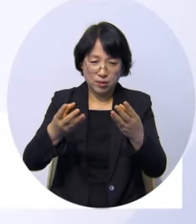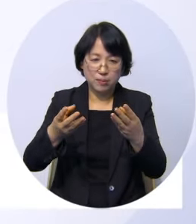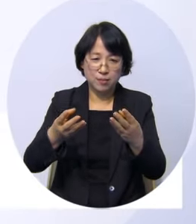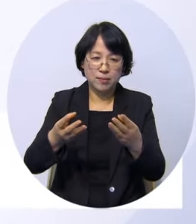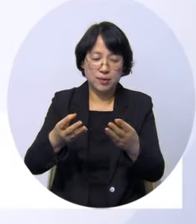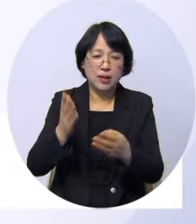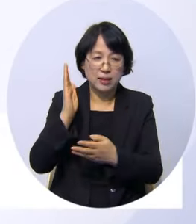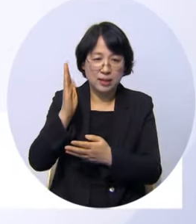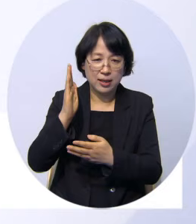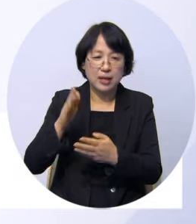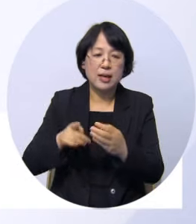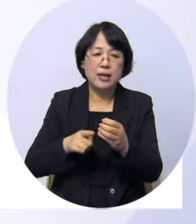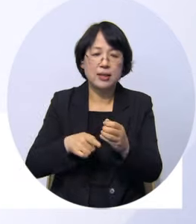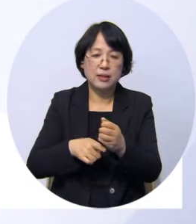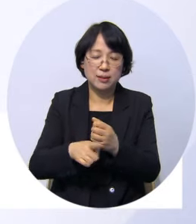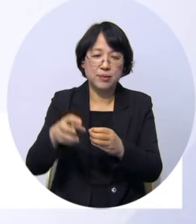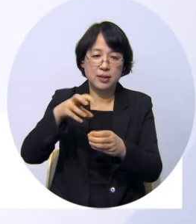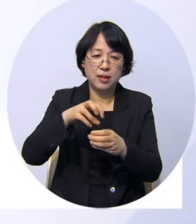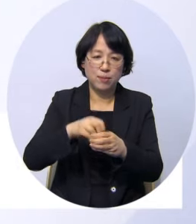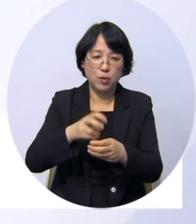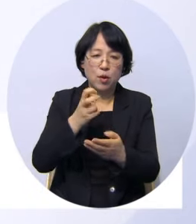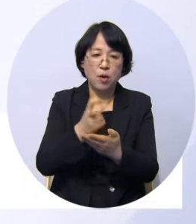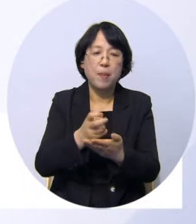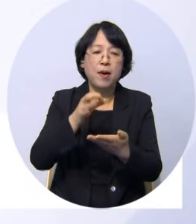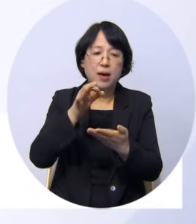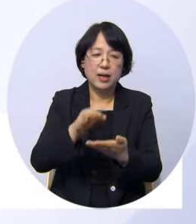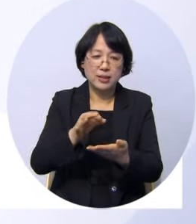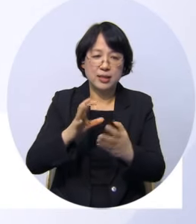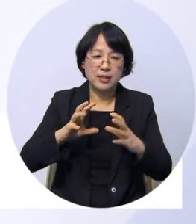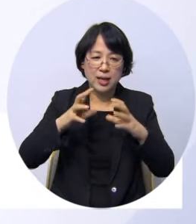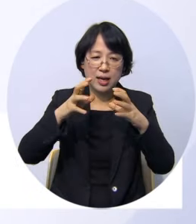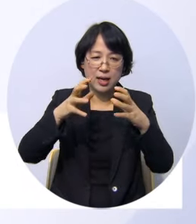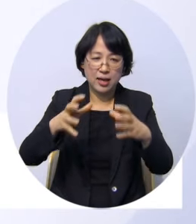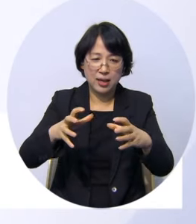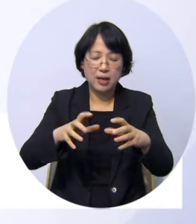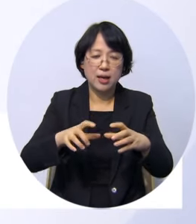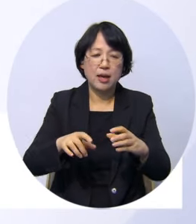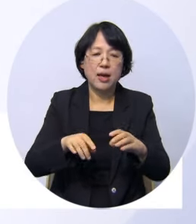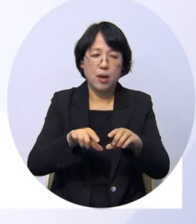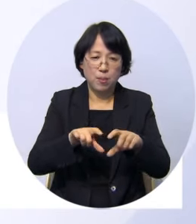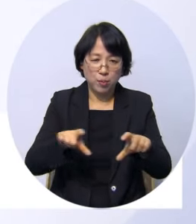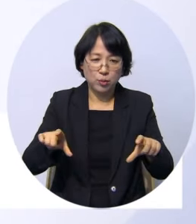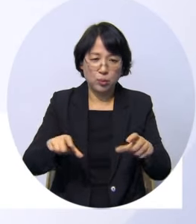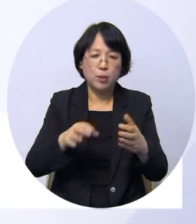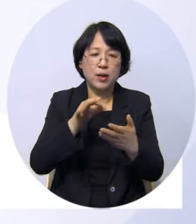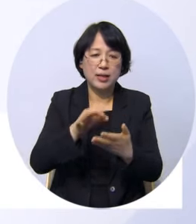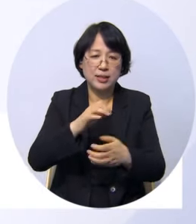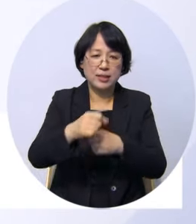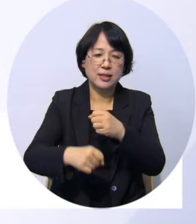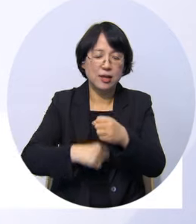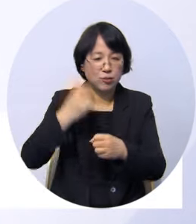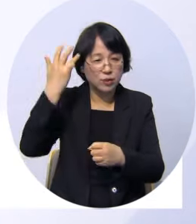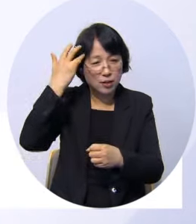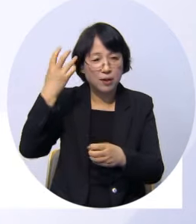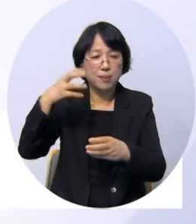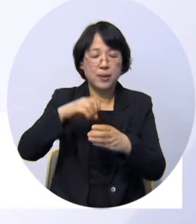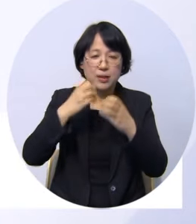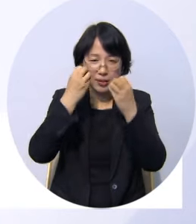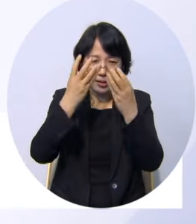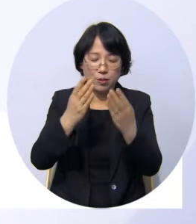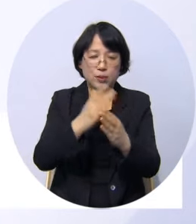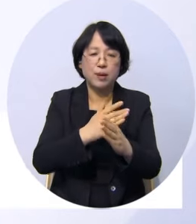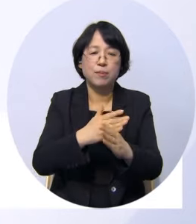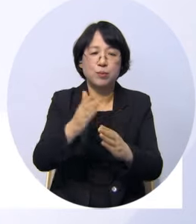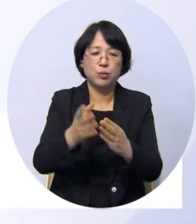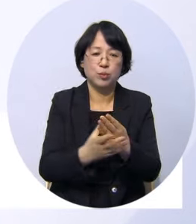헌법가치 보편 가치인 자유주의 철학을 반영한 새로운 통일 구상을